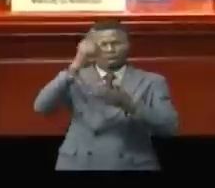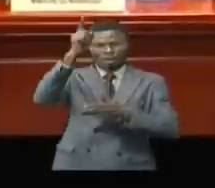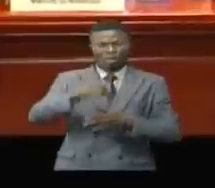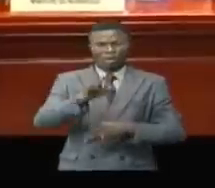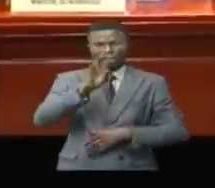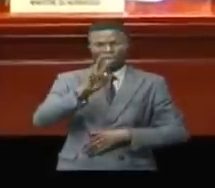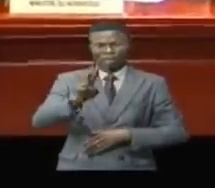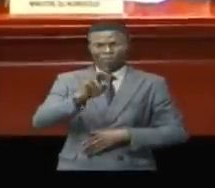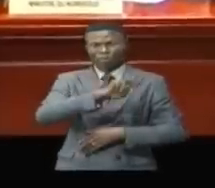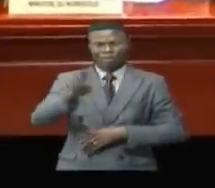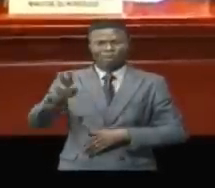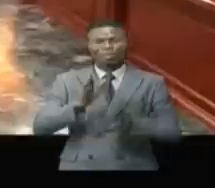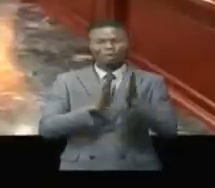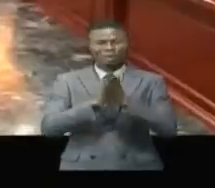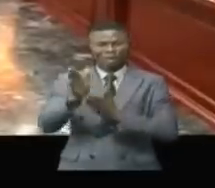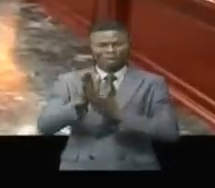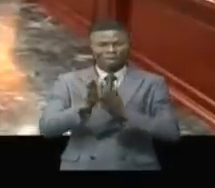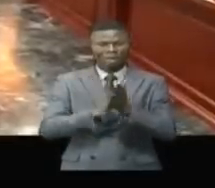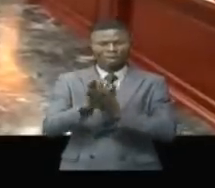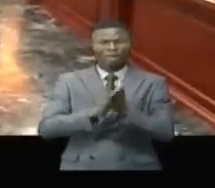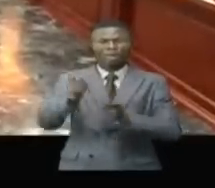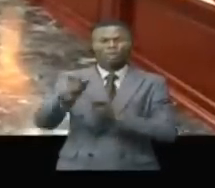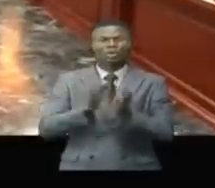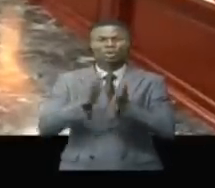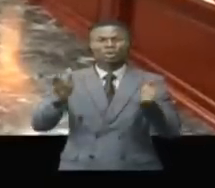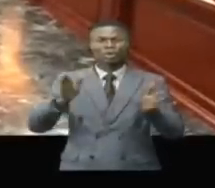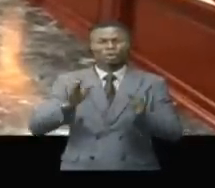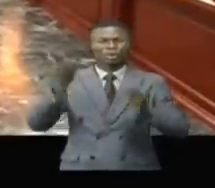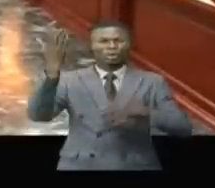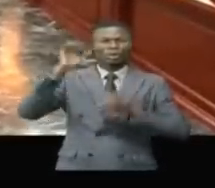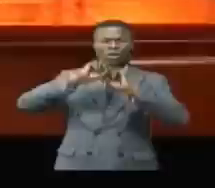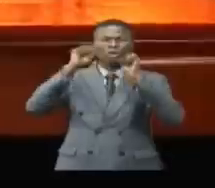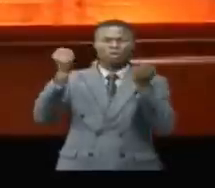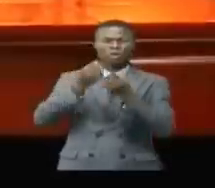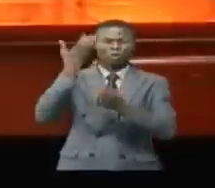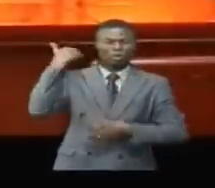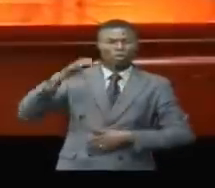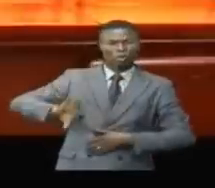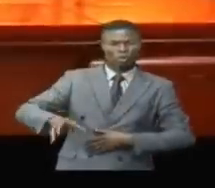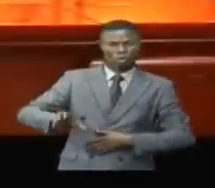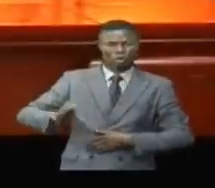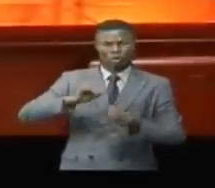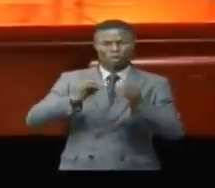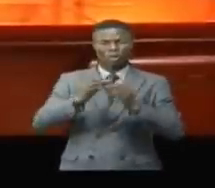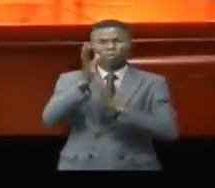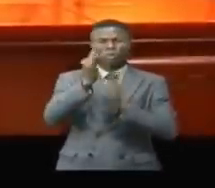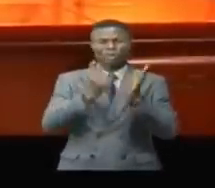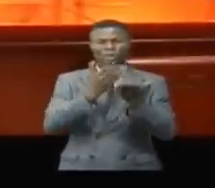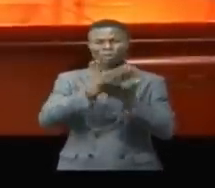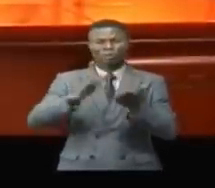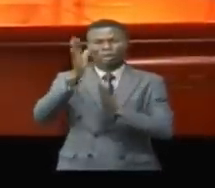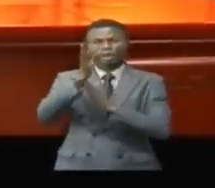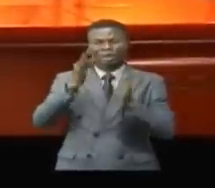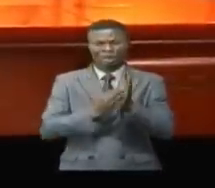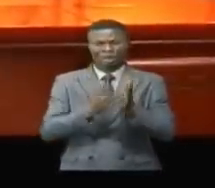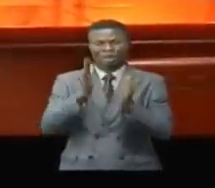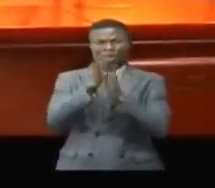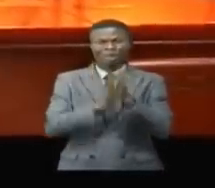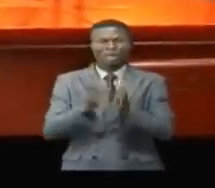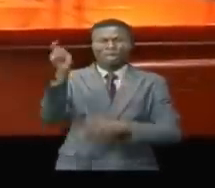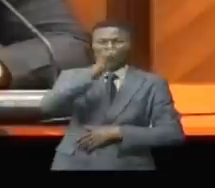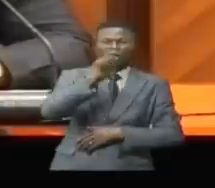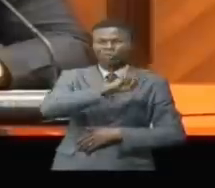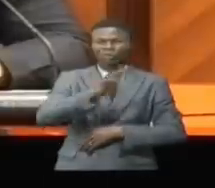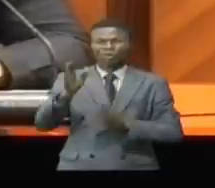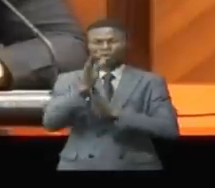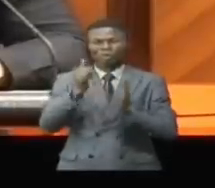1er août 2015 portant régime général des hydrocarbures et du décret numéro 16/010 du 19 avril 2016